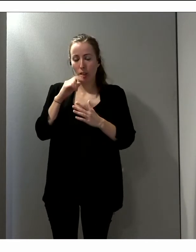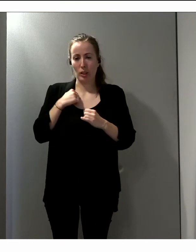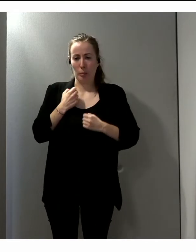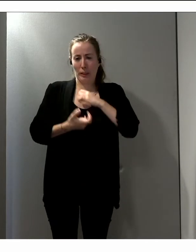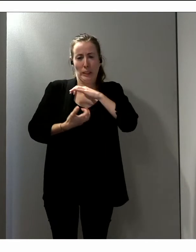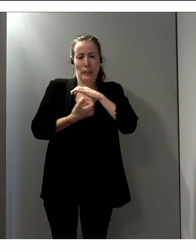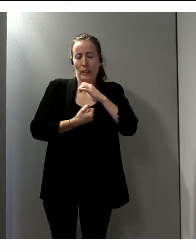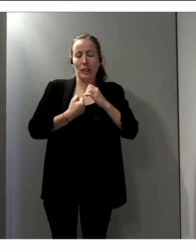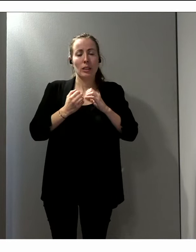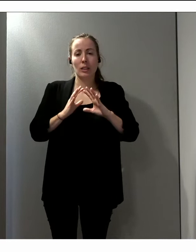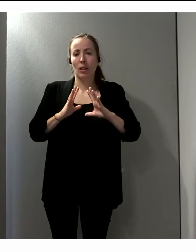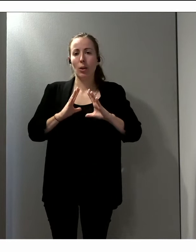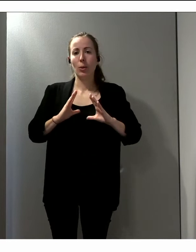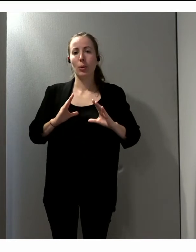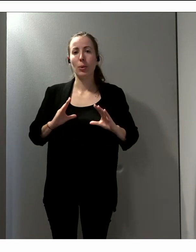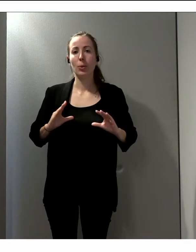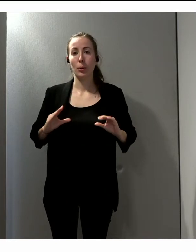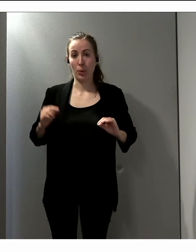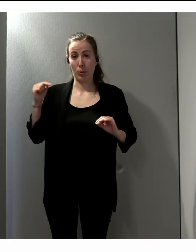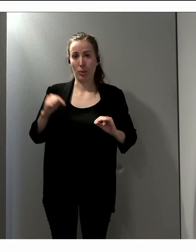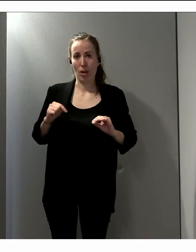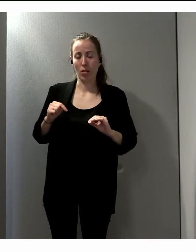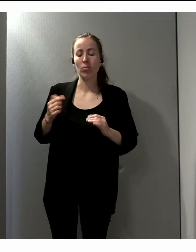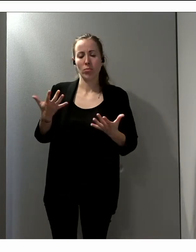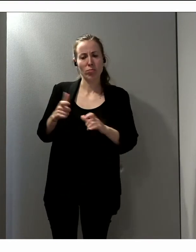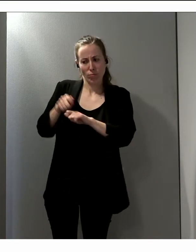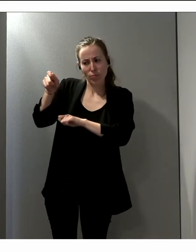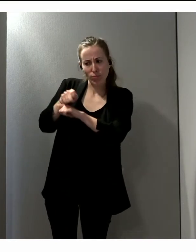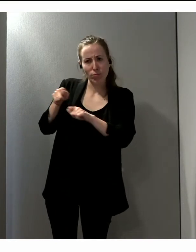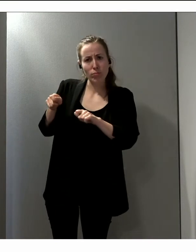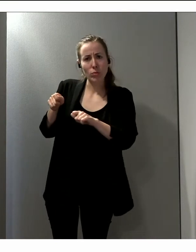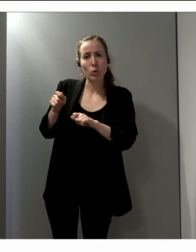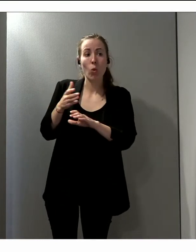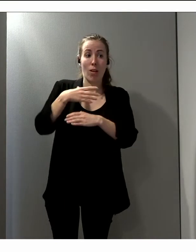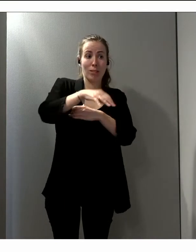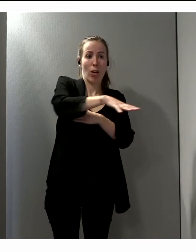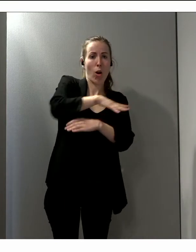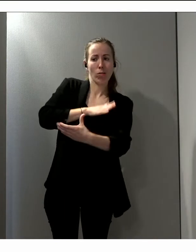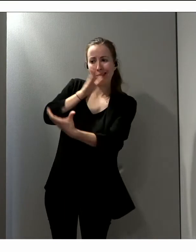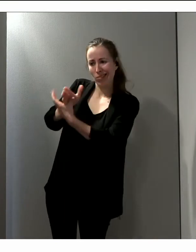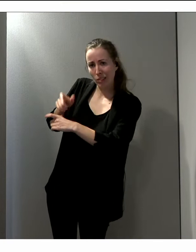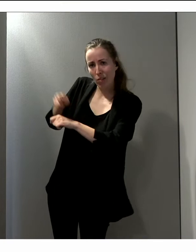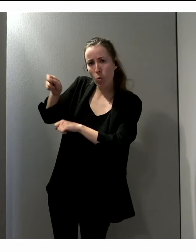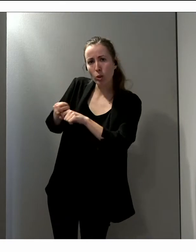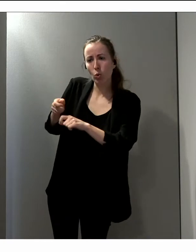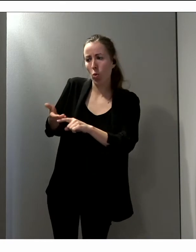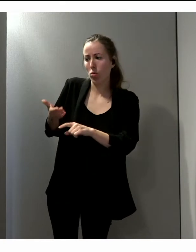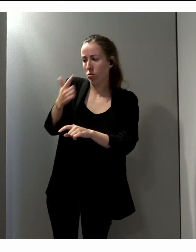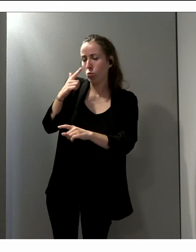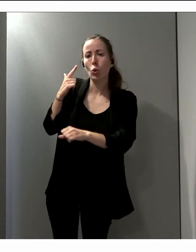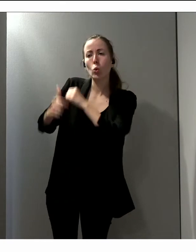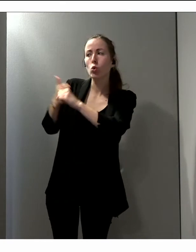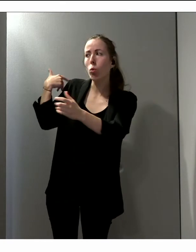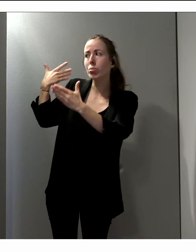d'apaisement. Et l'évaluation qui a été faite, qui est une évaluation extérieure, il y a quelque temps, après 2